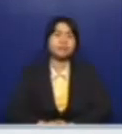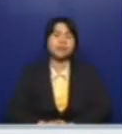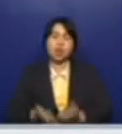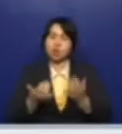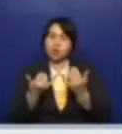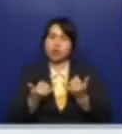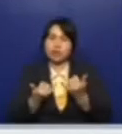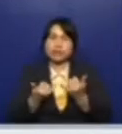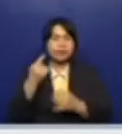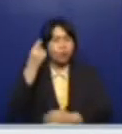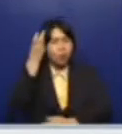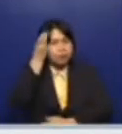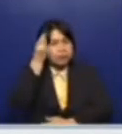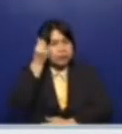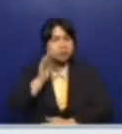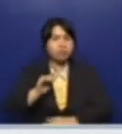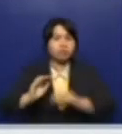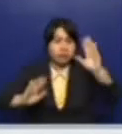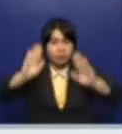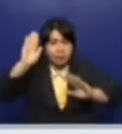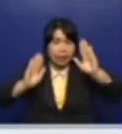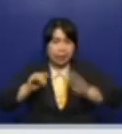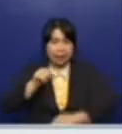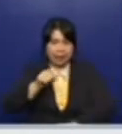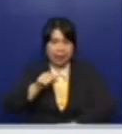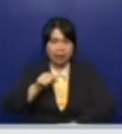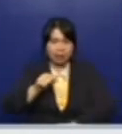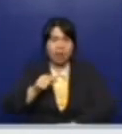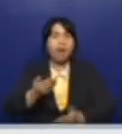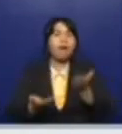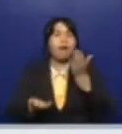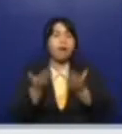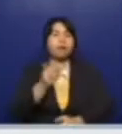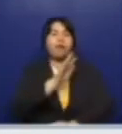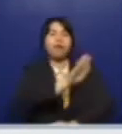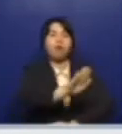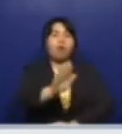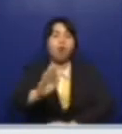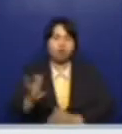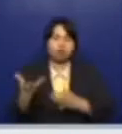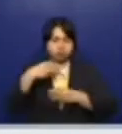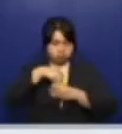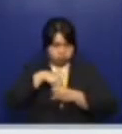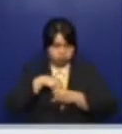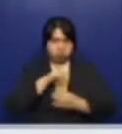แนวคิดต่างๆในระบอบประชาธิปไตยเนี่ยมันเป็นอิสระเป็นเสรีในตัวของมัน